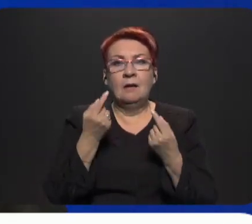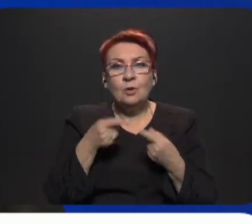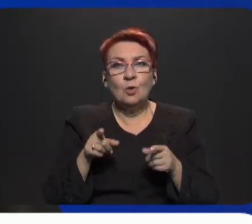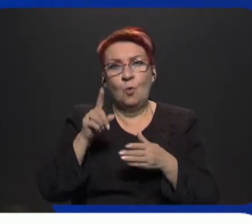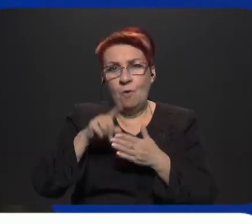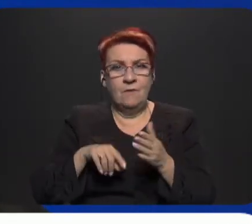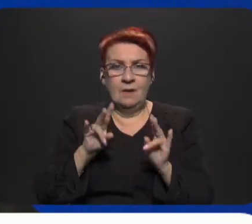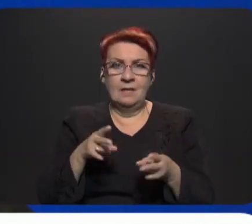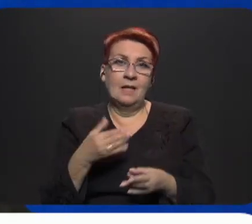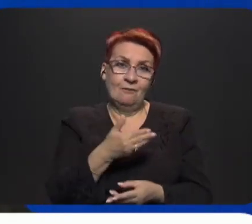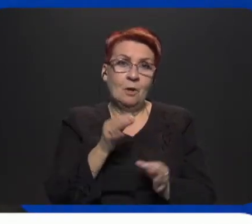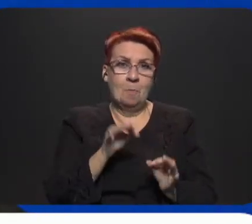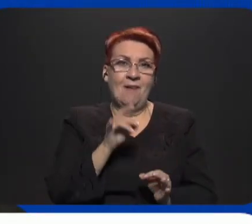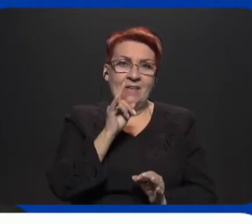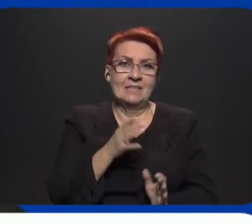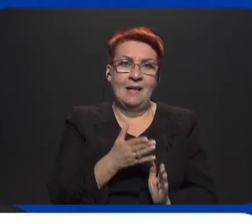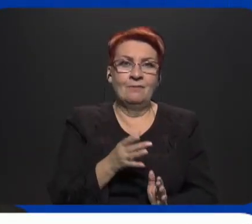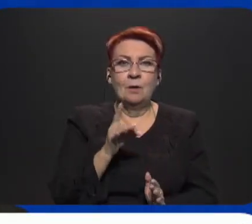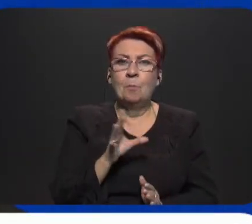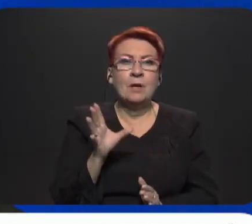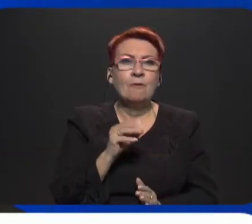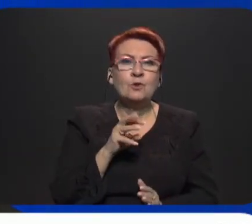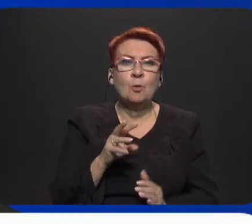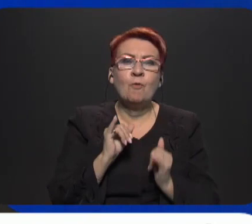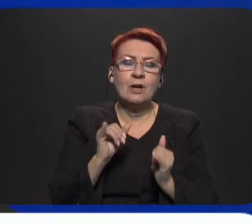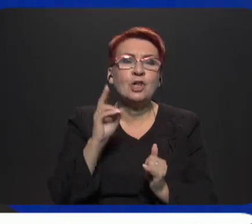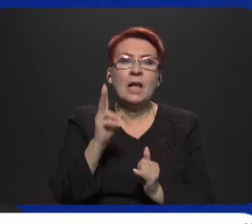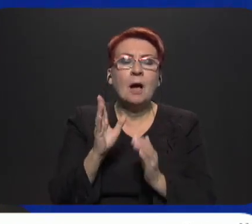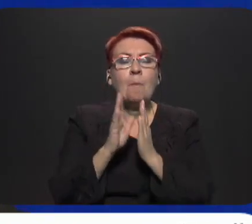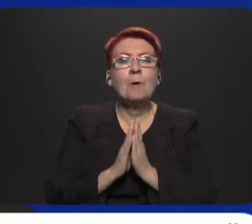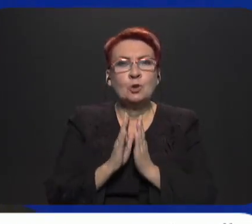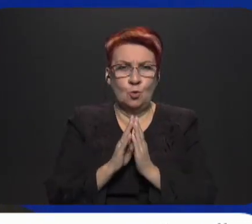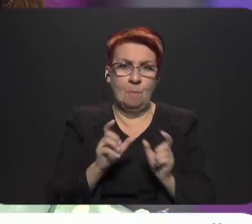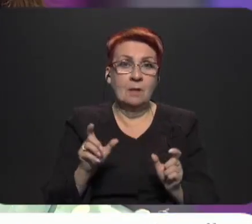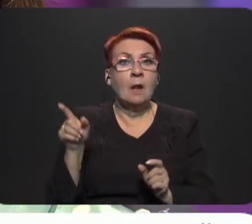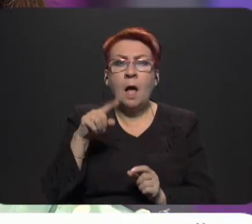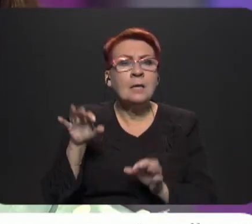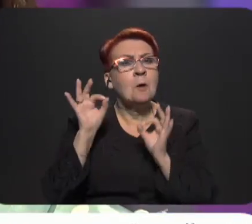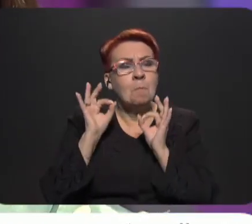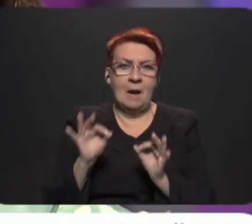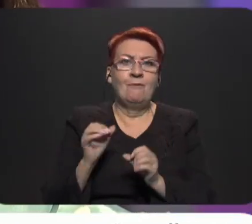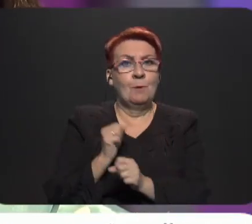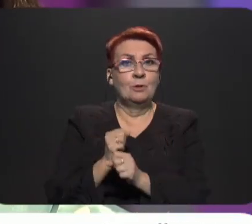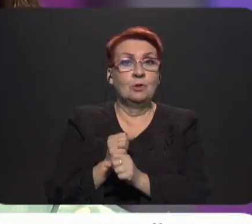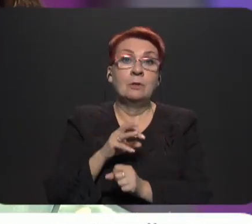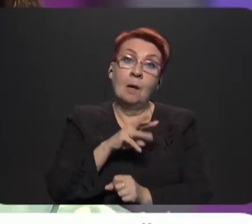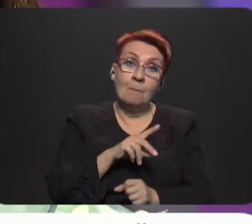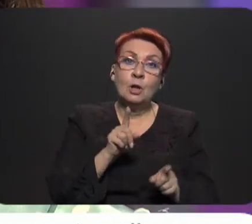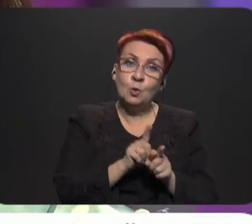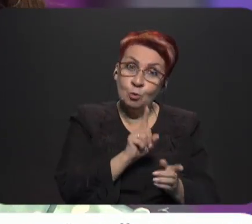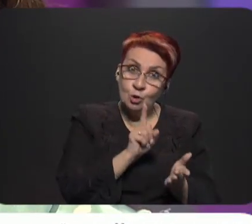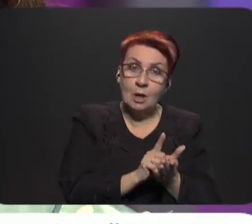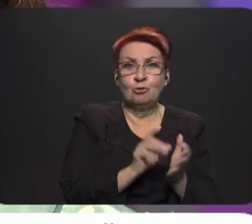веру потеряешь. Это, да. Да. При всем уважении к мусульманской вере, они правильно поступают. Правильно. Ну и мы должны